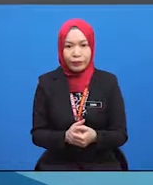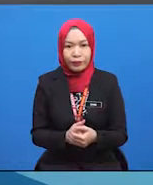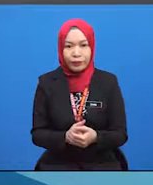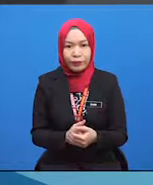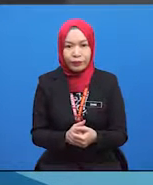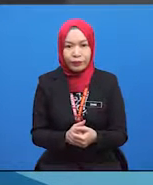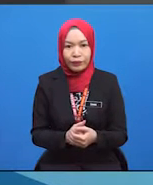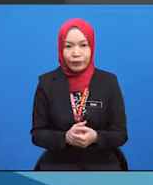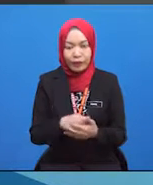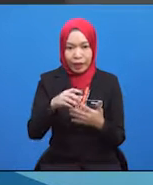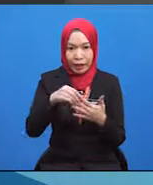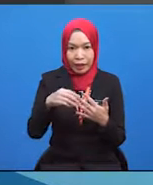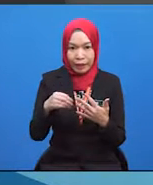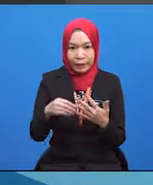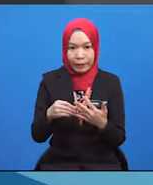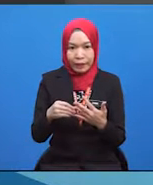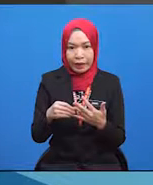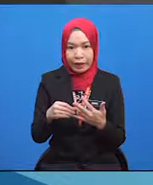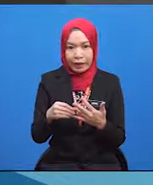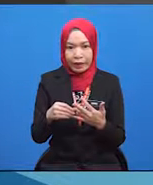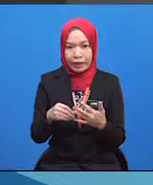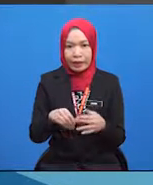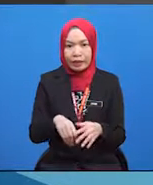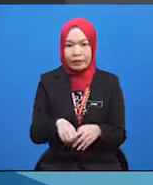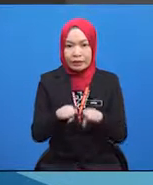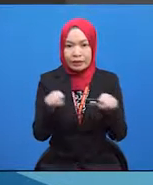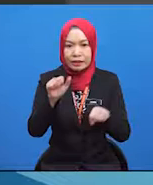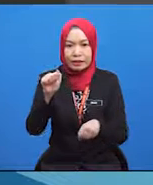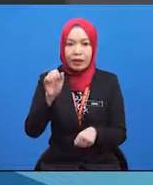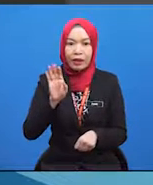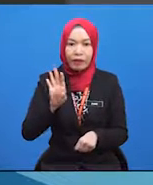Kemudian, pilih paparan bersaiz A4.